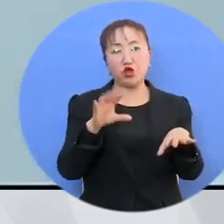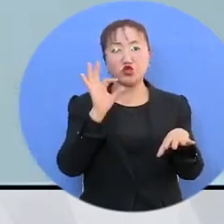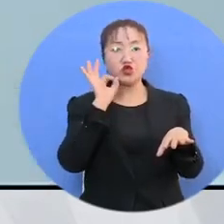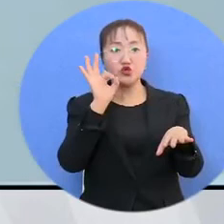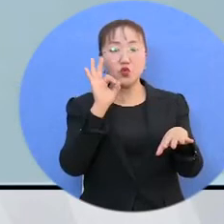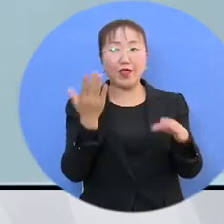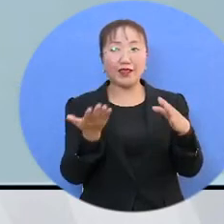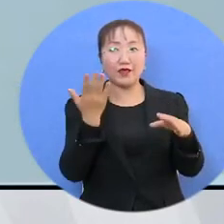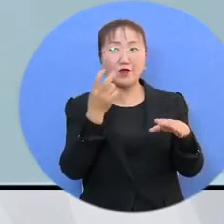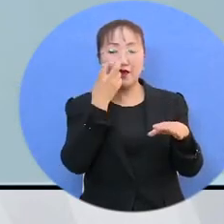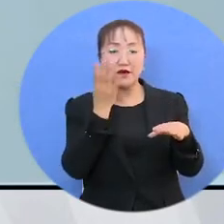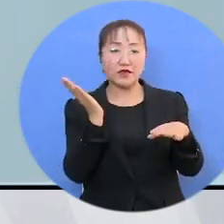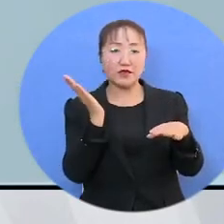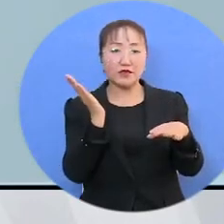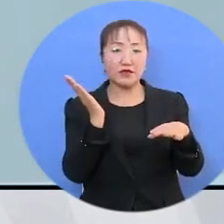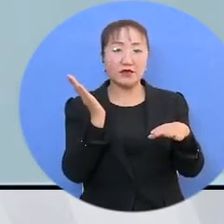харцгаая.